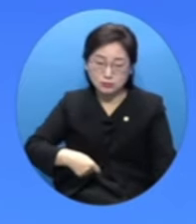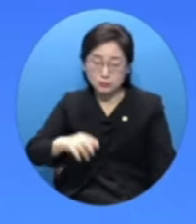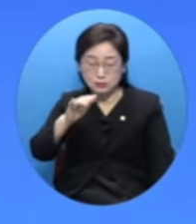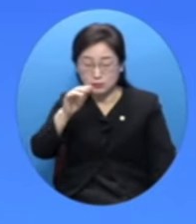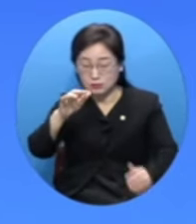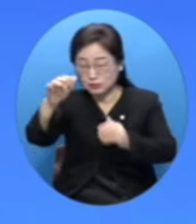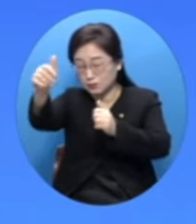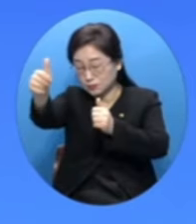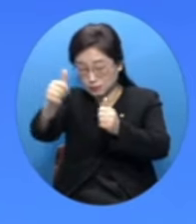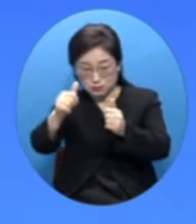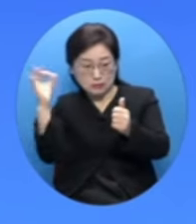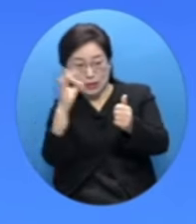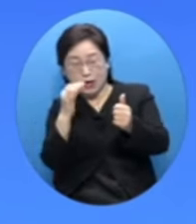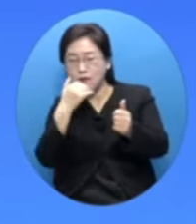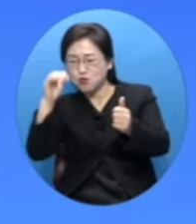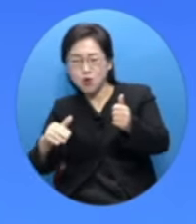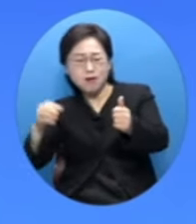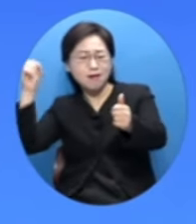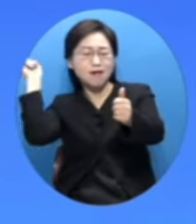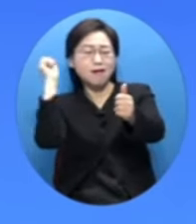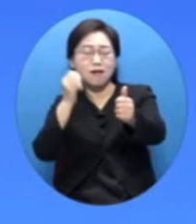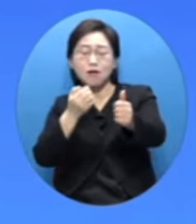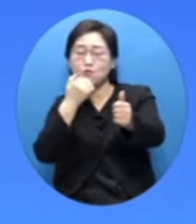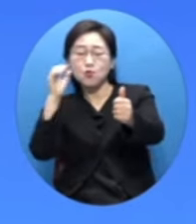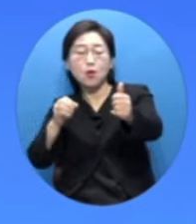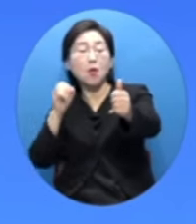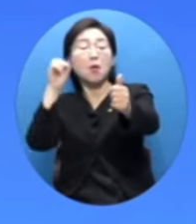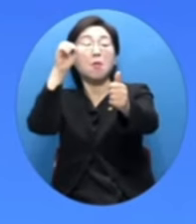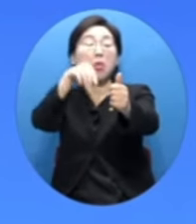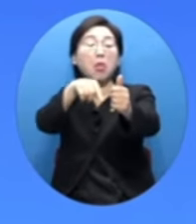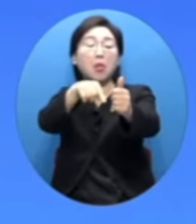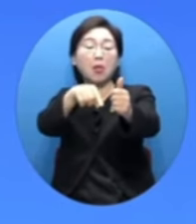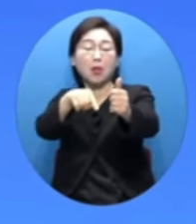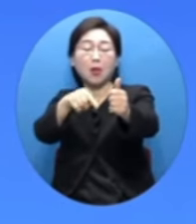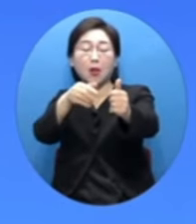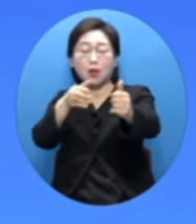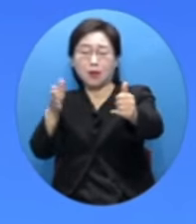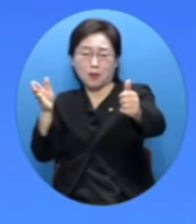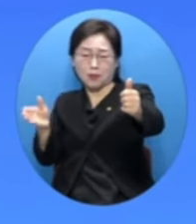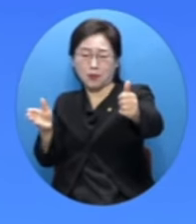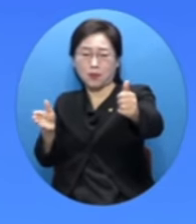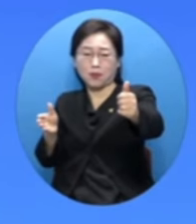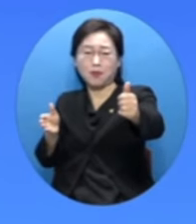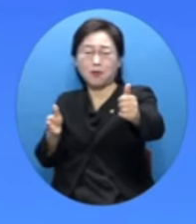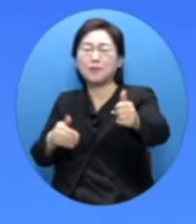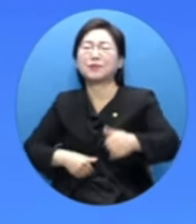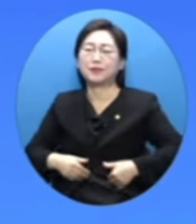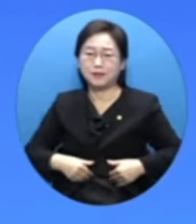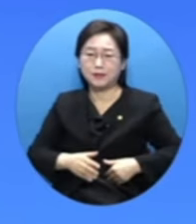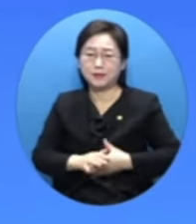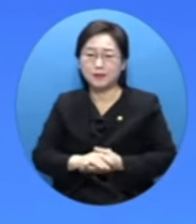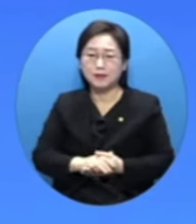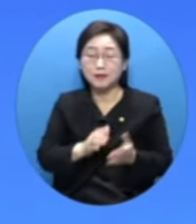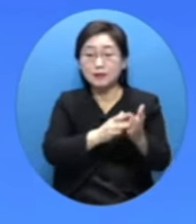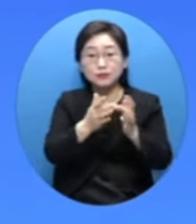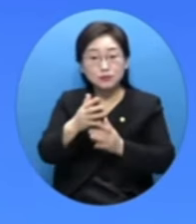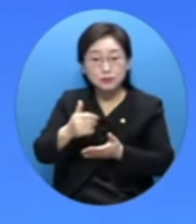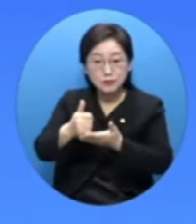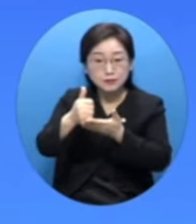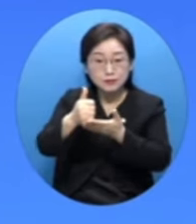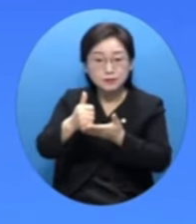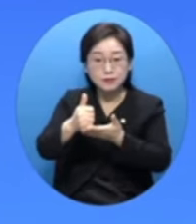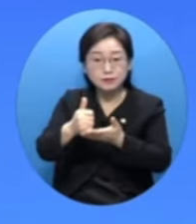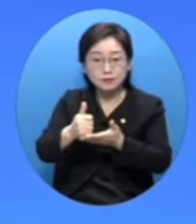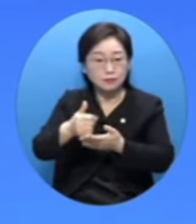사람들이 돌을 던지면 맞지 않을 정도 거리에, 먼 거리에 떨어져 있어야만 했습니다. 그런데 예수님은 그 사람의